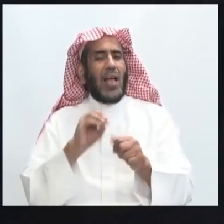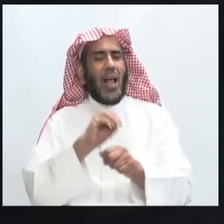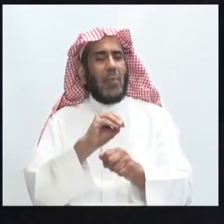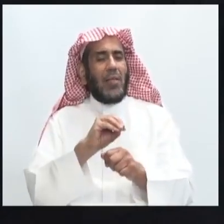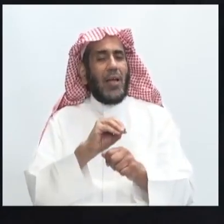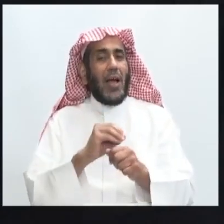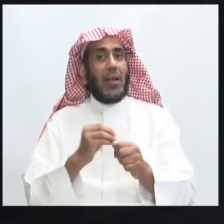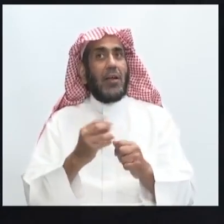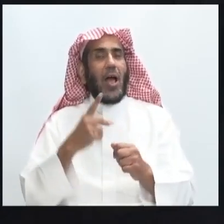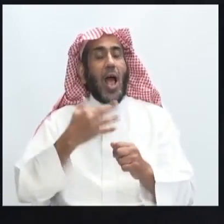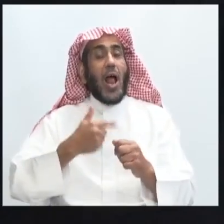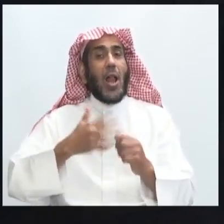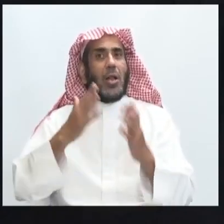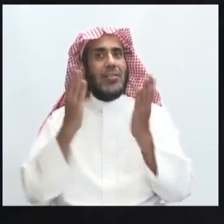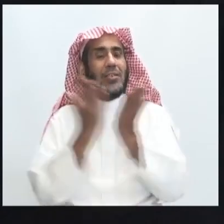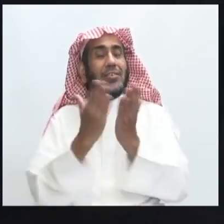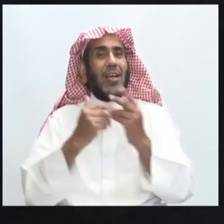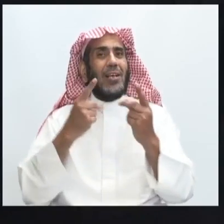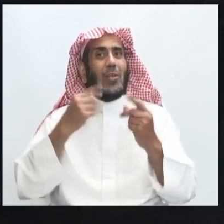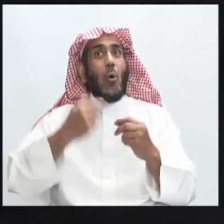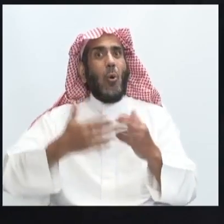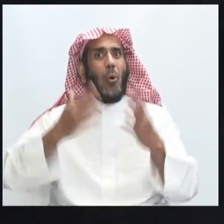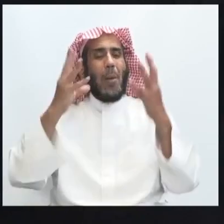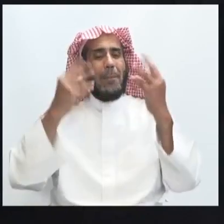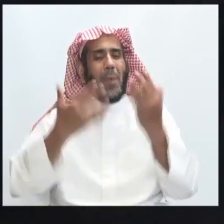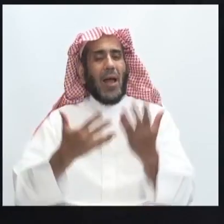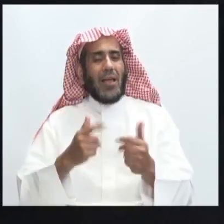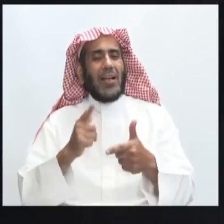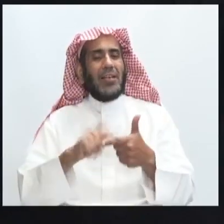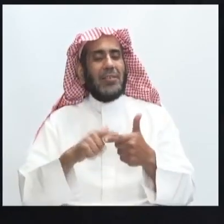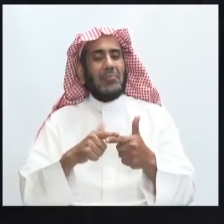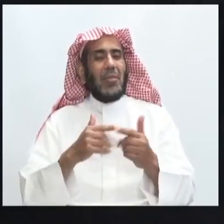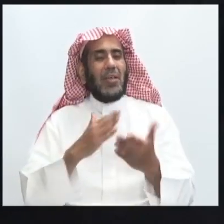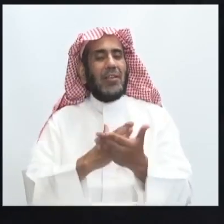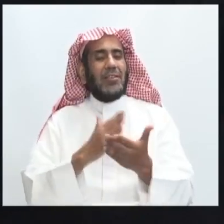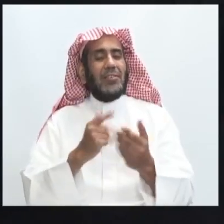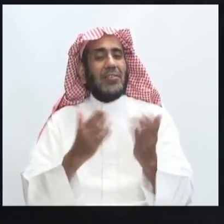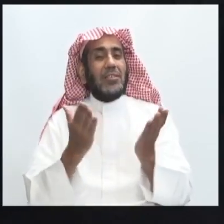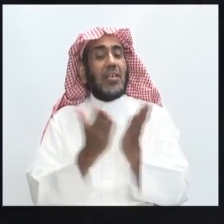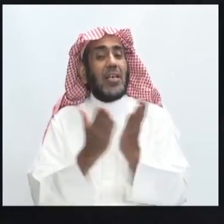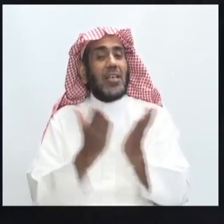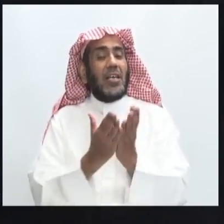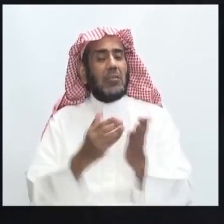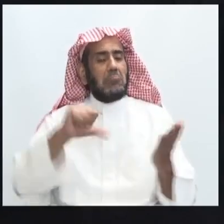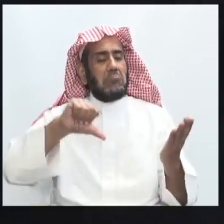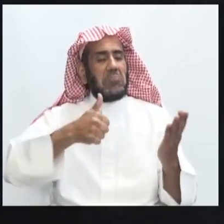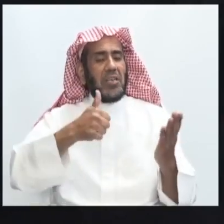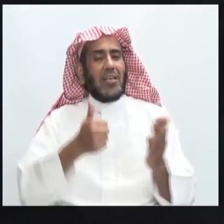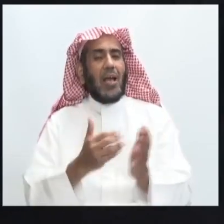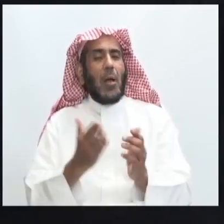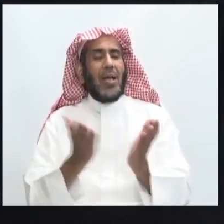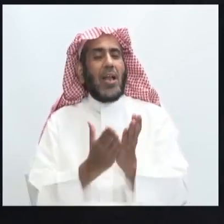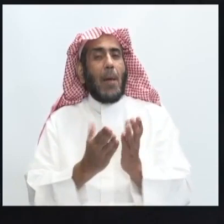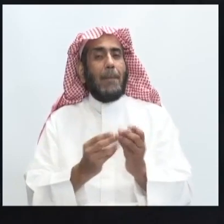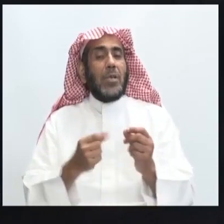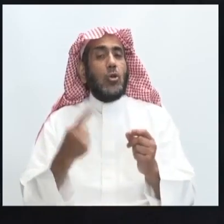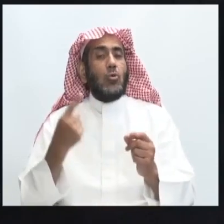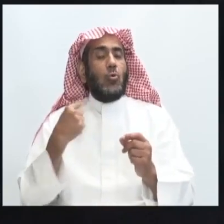البلاغه او دراسات بلاغيه القسم الثاني سيكون باذن الله في دراسات نقديه بدانا بعلوم